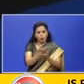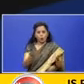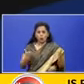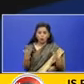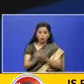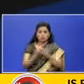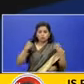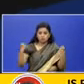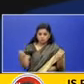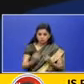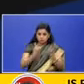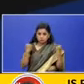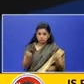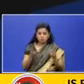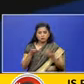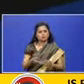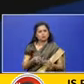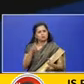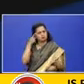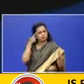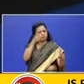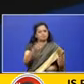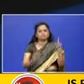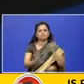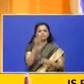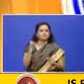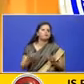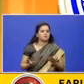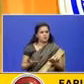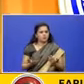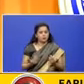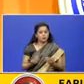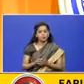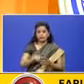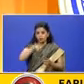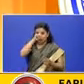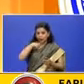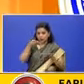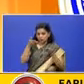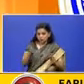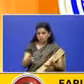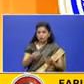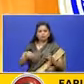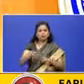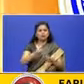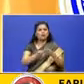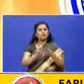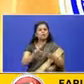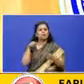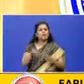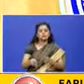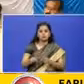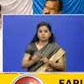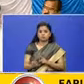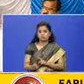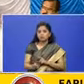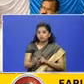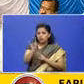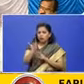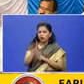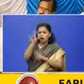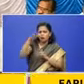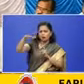से ही अपने लक्ष्यों को प्राप्त कर सकता है। भारत में पहले स्पेस सेक्टर